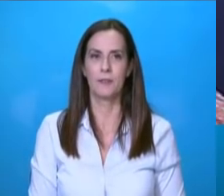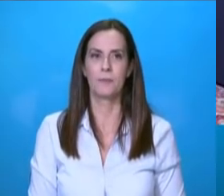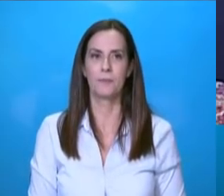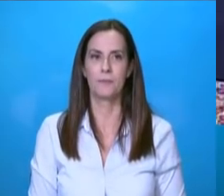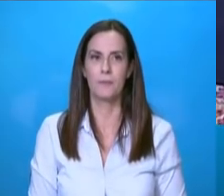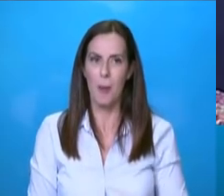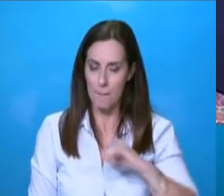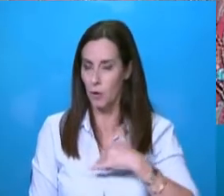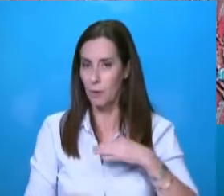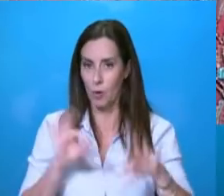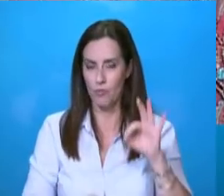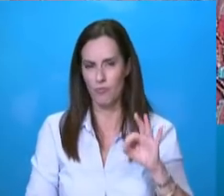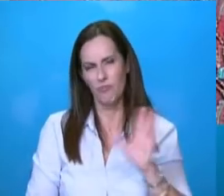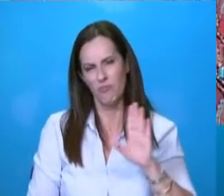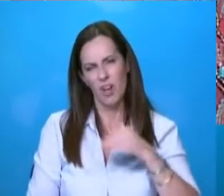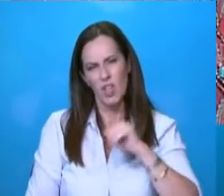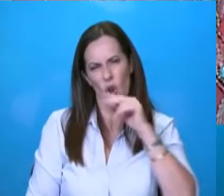אם הייתי בבחירות שלא